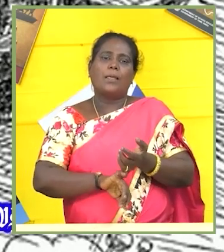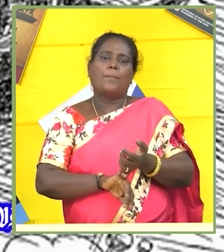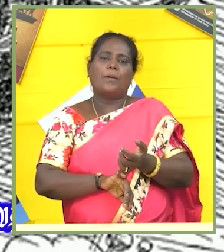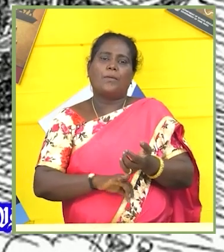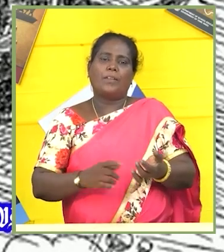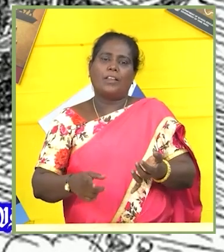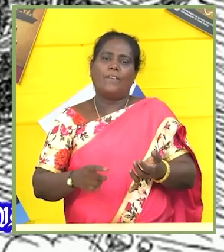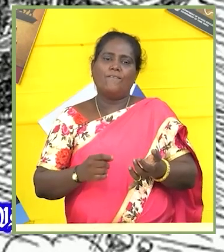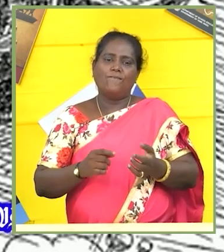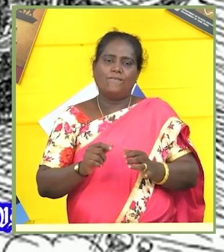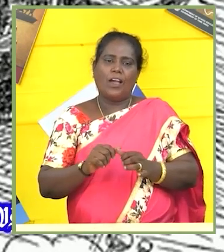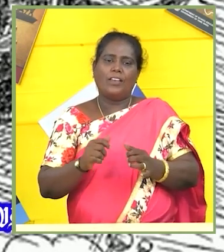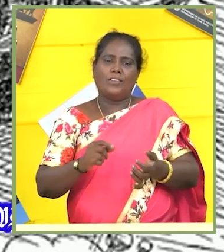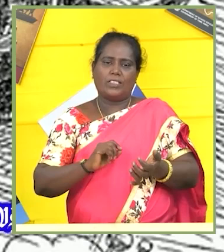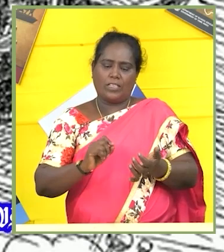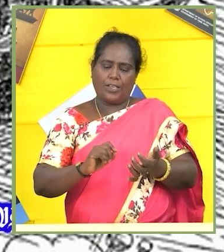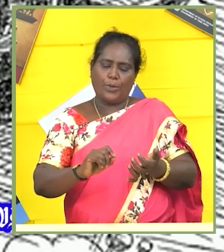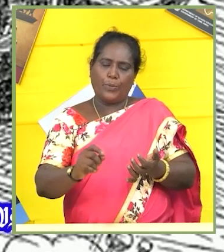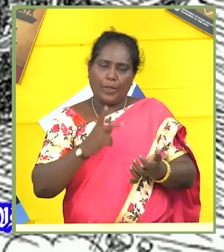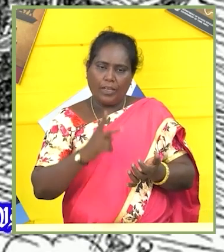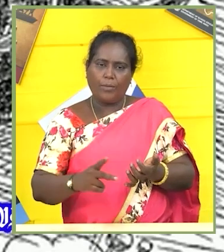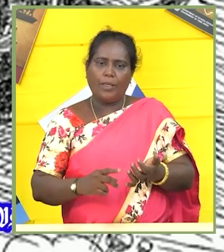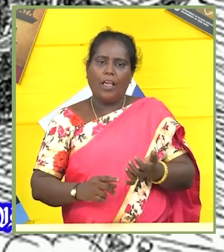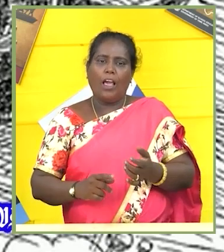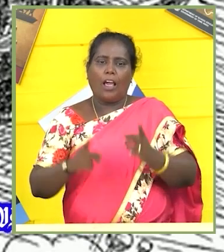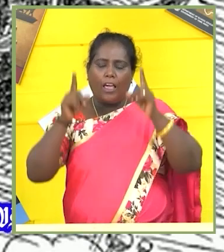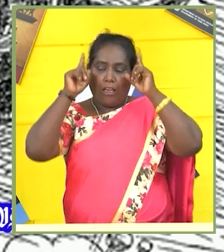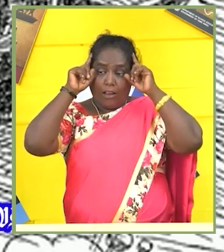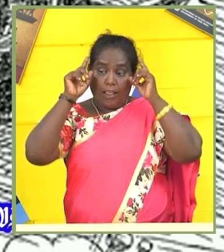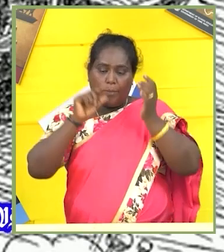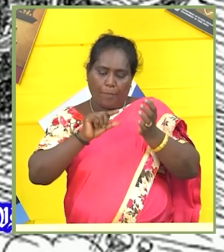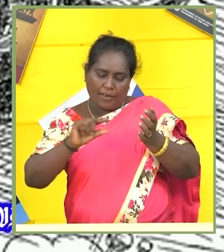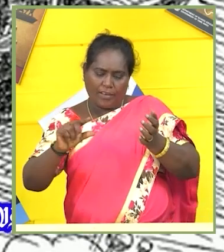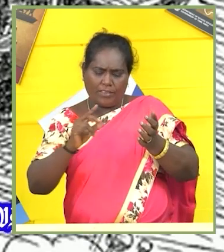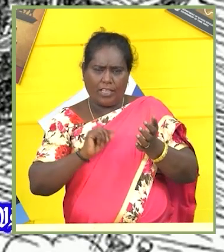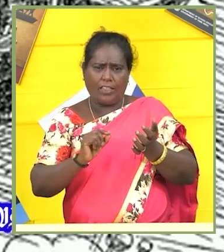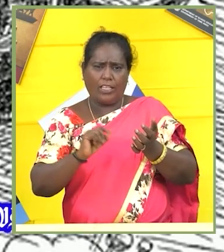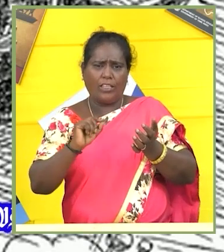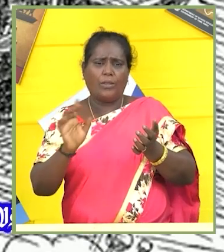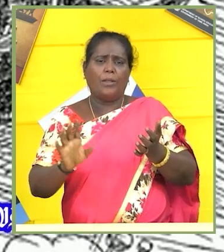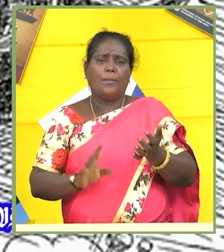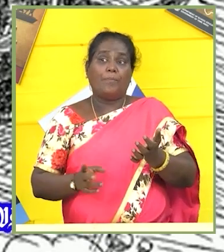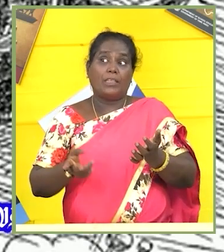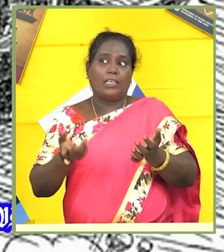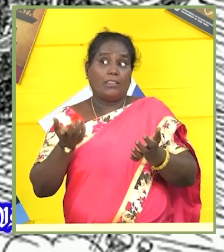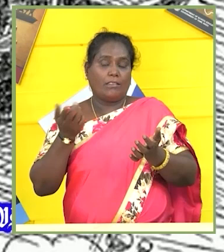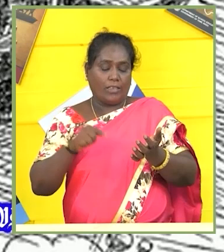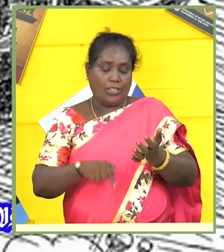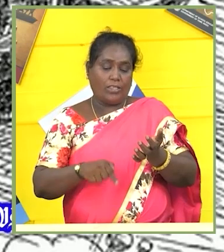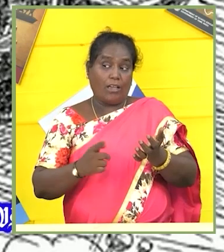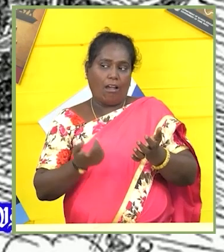காளை என்ற நூலிலும் சீசு செல்லப்பா அவர்களின் வாடிவாசல் என்ற நூலிலும் காளை பற்றிய